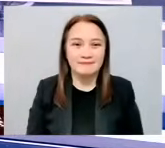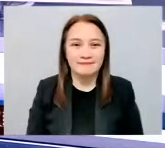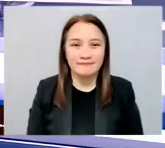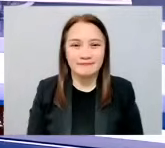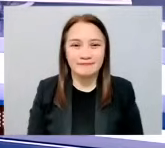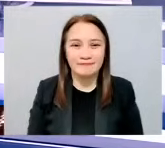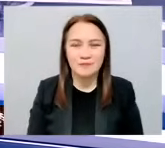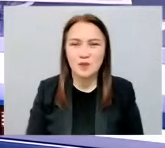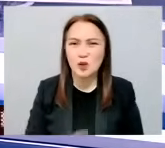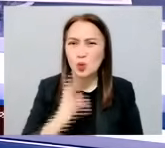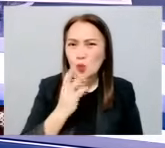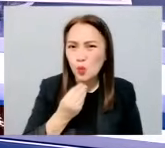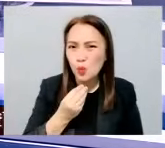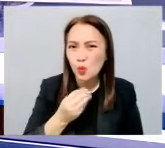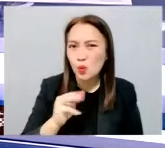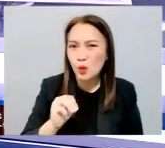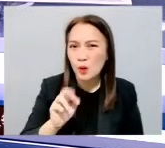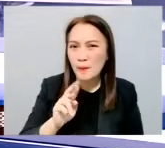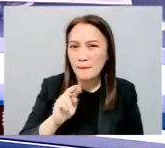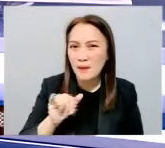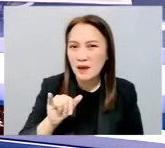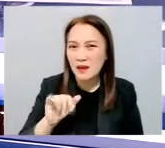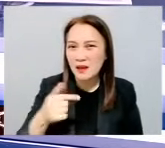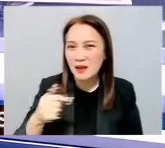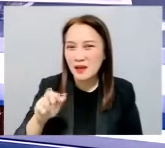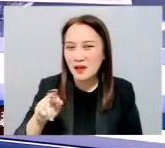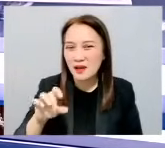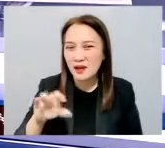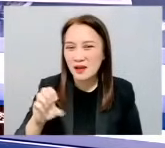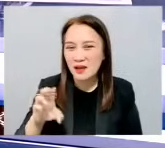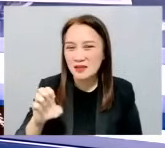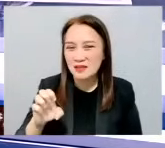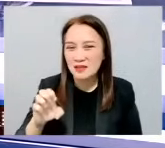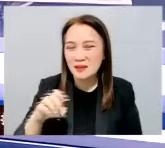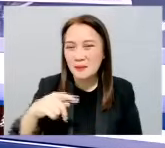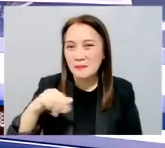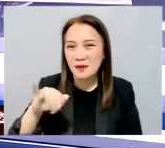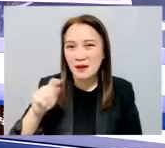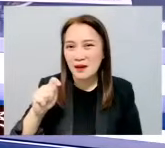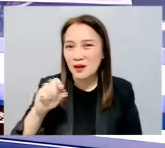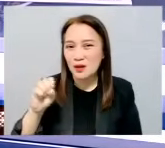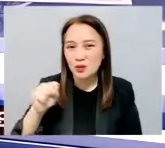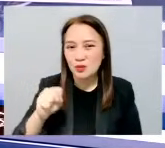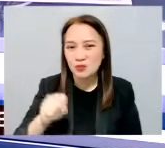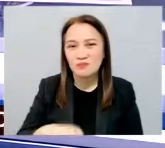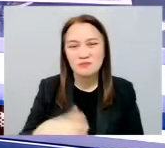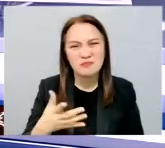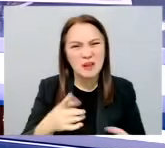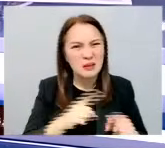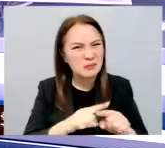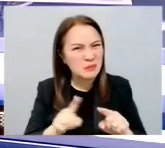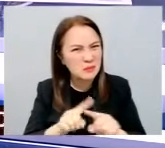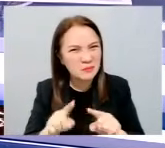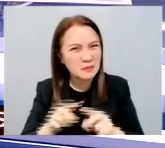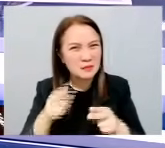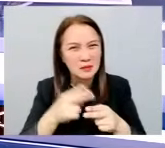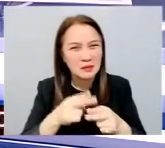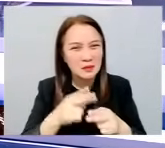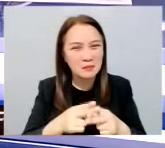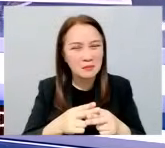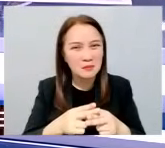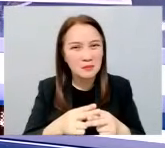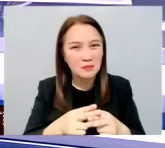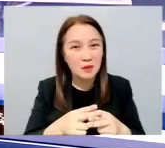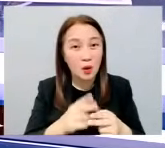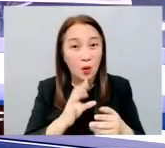Sino si Mary Grace Piatos na intriga sa kanya ang ilang kongresista dahil Bukod sa Kakaiba ang kanyang pangalan eh siya rin ang nakapirma sa